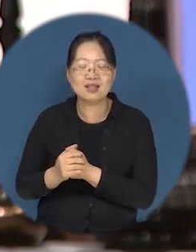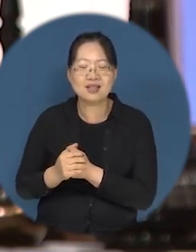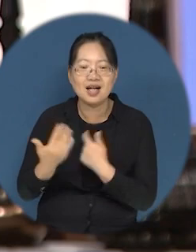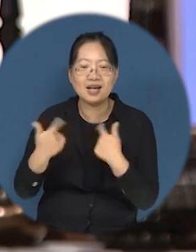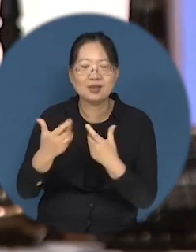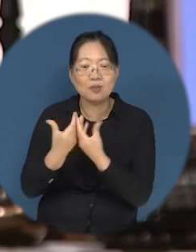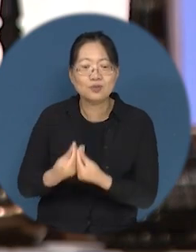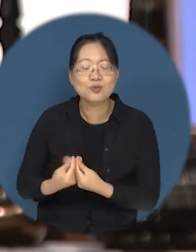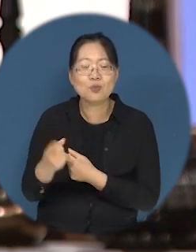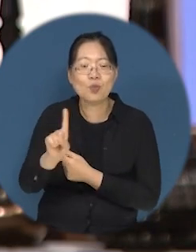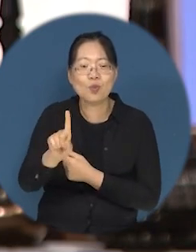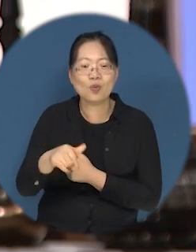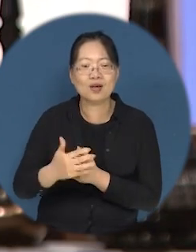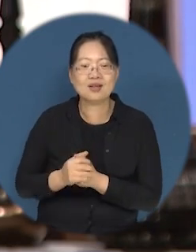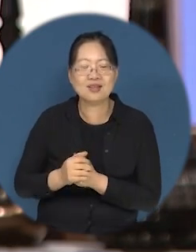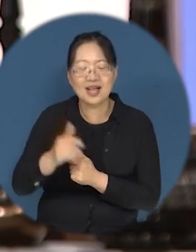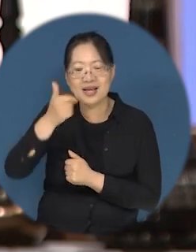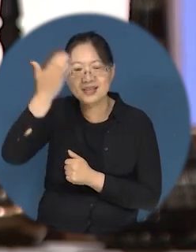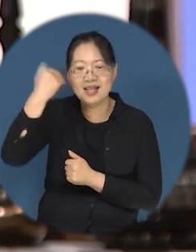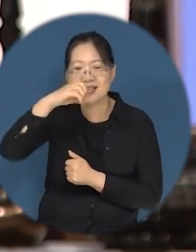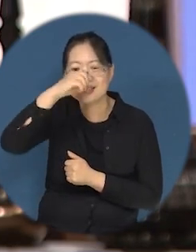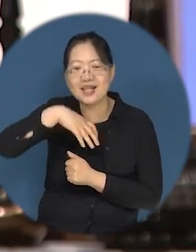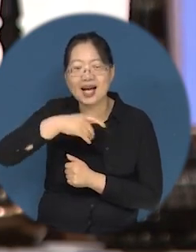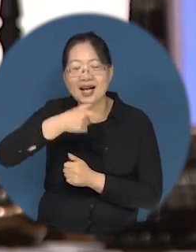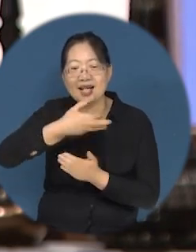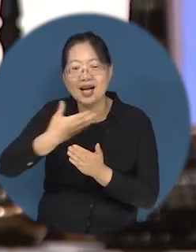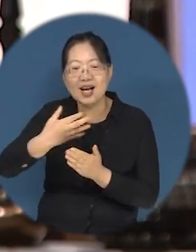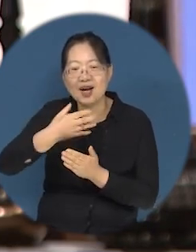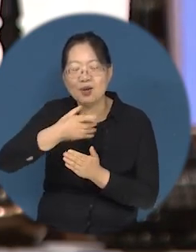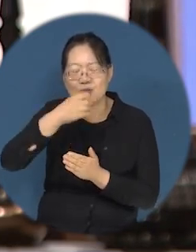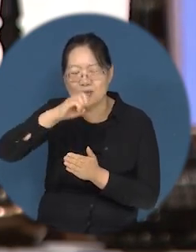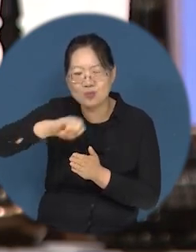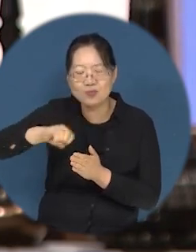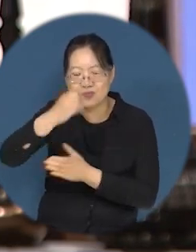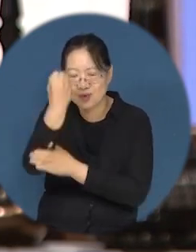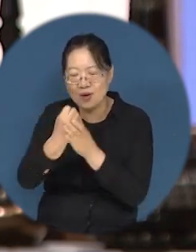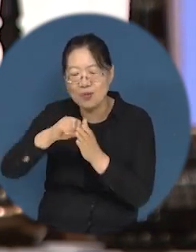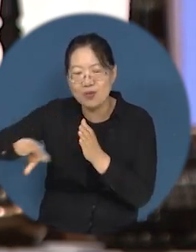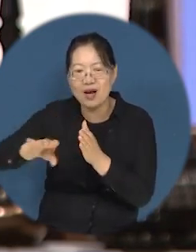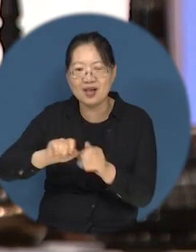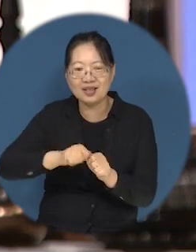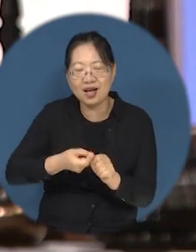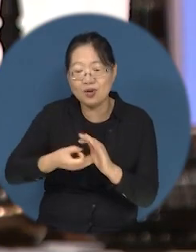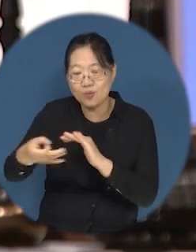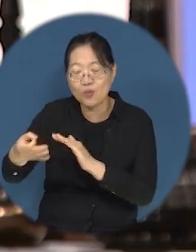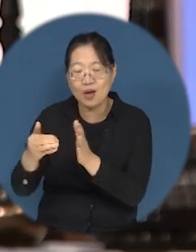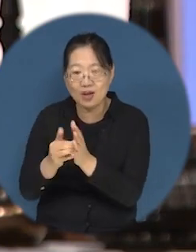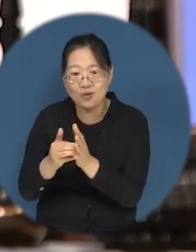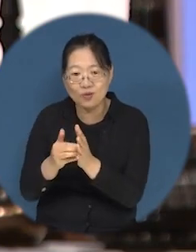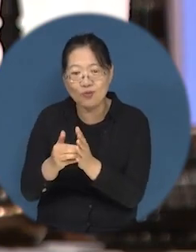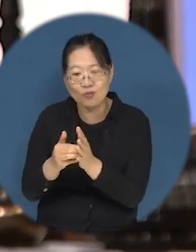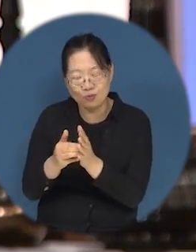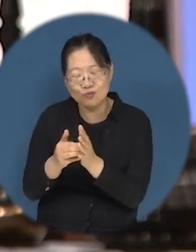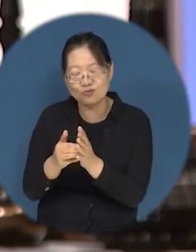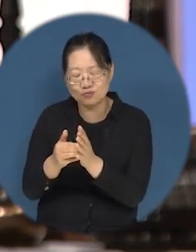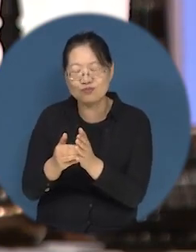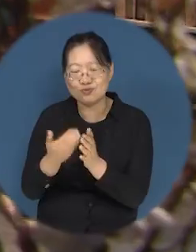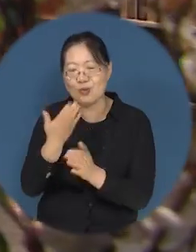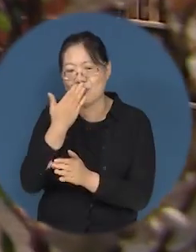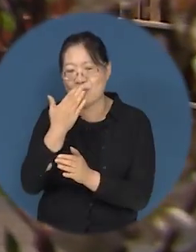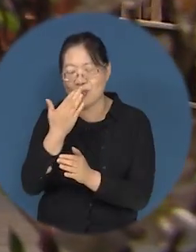항상 그 비유하는 게 옛날에는 그냥 강에다가 폐수 버리고 그냥 과태료 내고 그냥 그럴 수 있었던